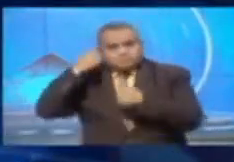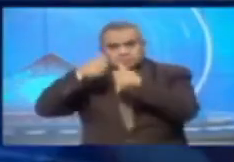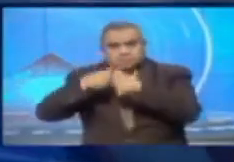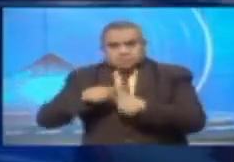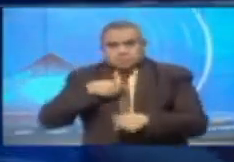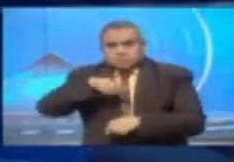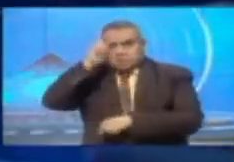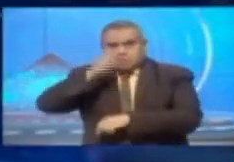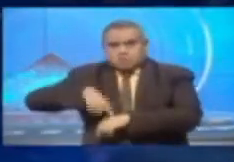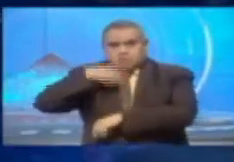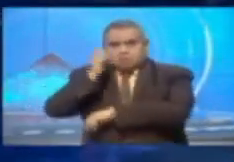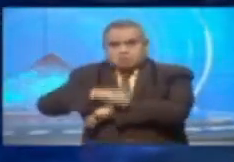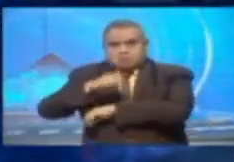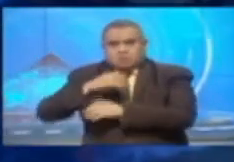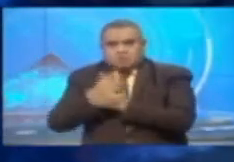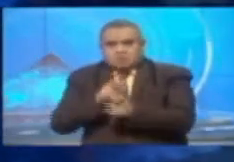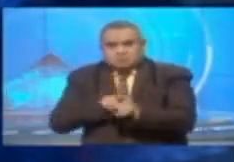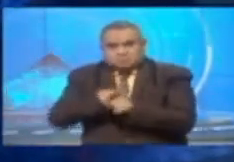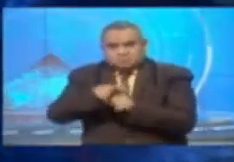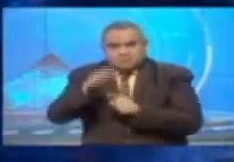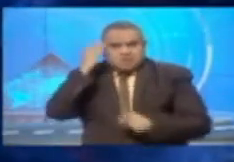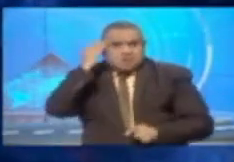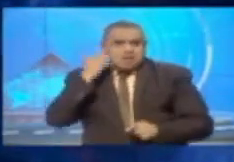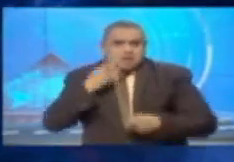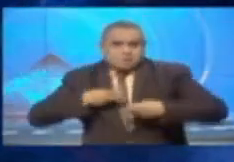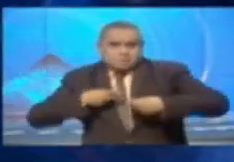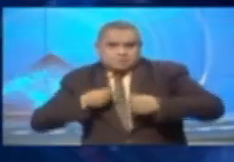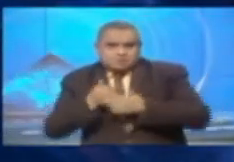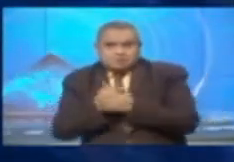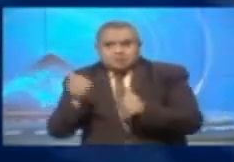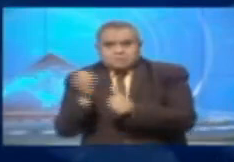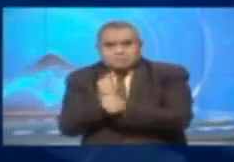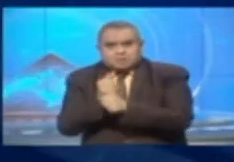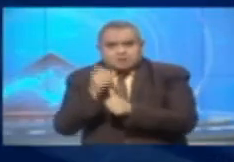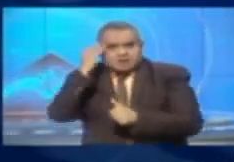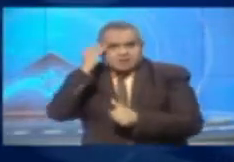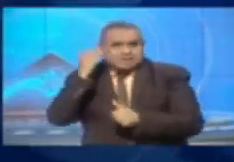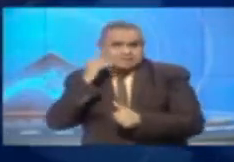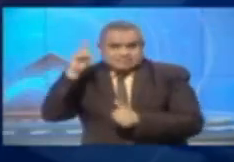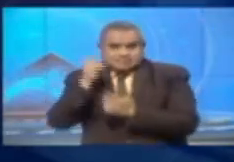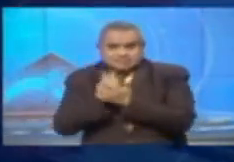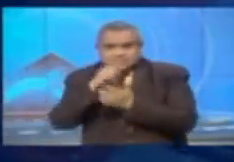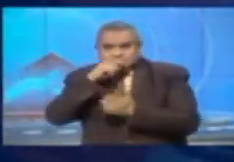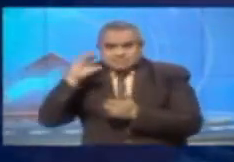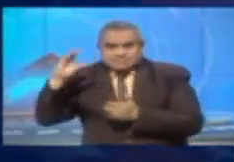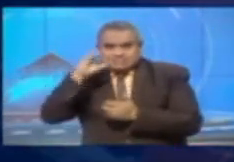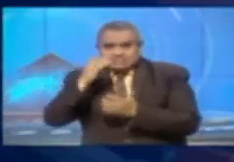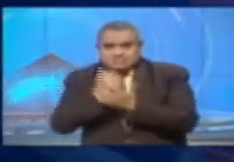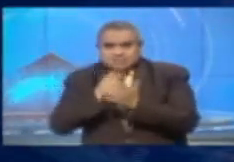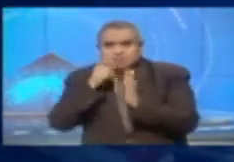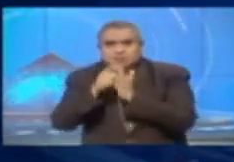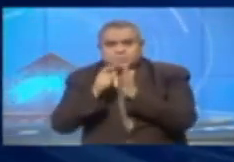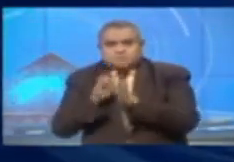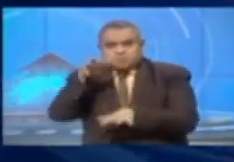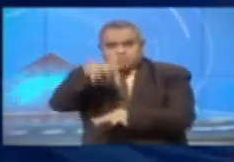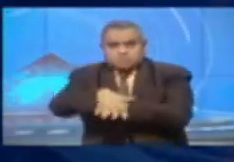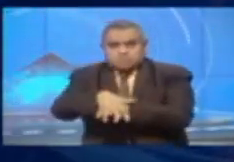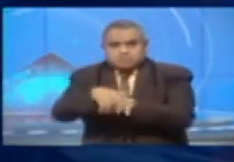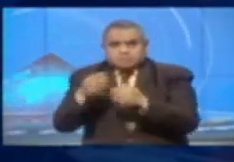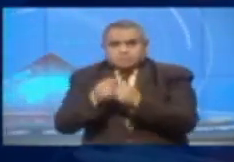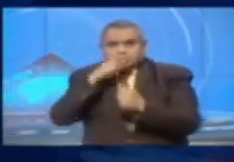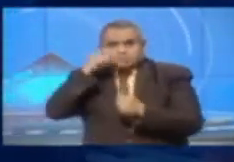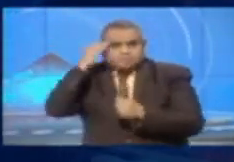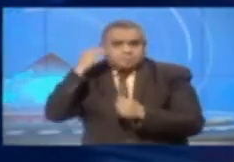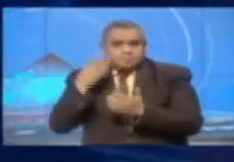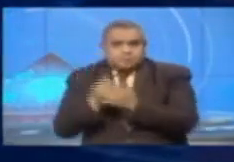بمناسبة يوم القضاء على العنف ضد المرأة، قرينة الرئيس السيسي تؤكد أن مصر تمضي بثبات نحو تمكين المرأة كشريك